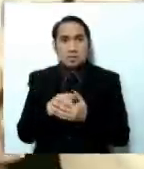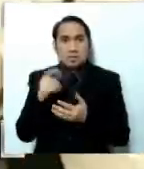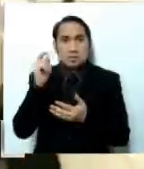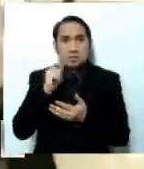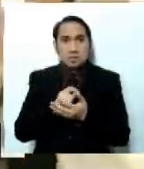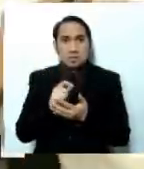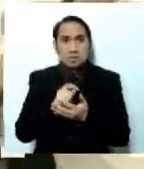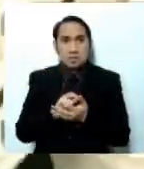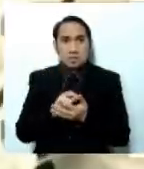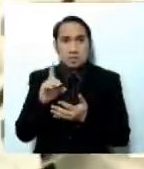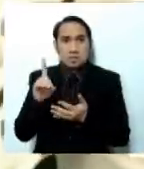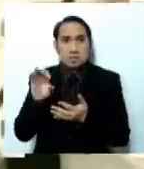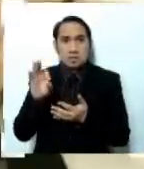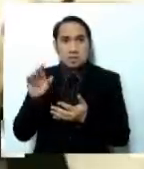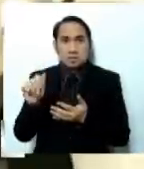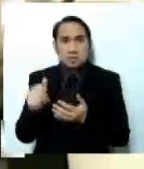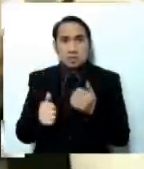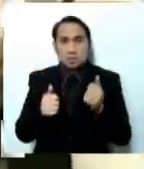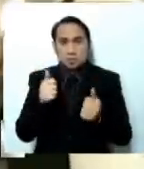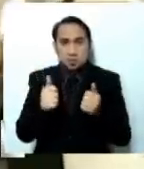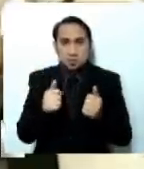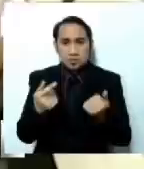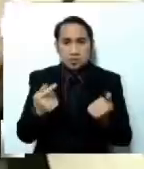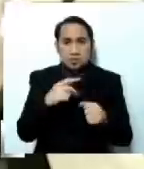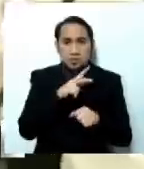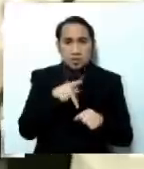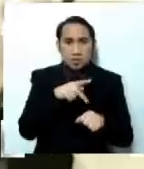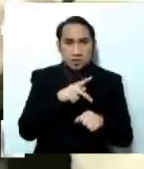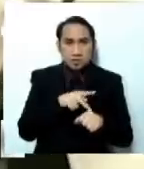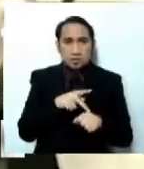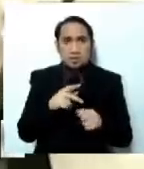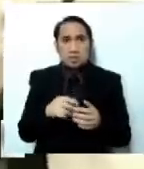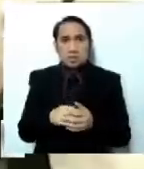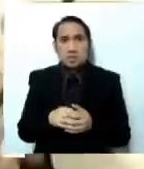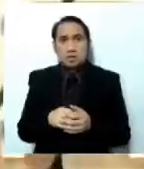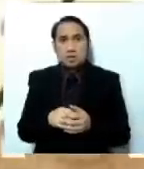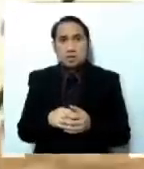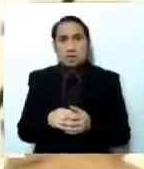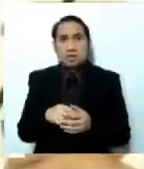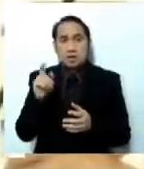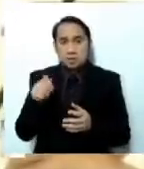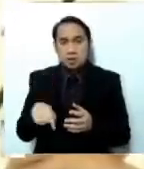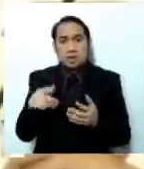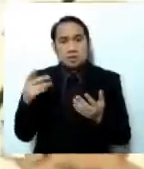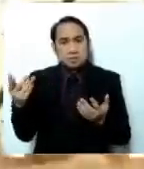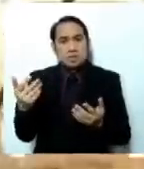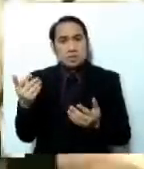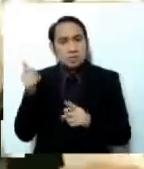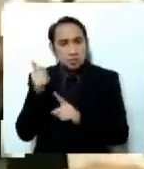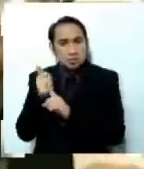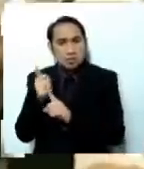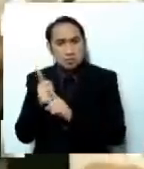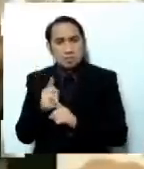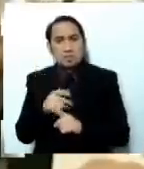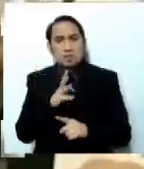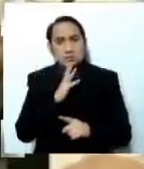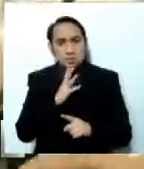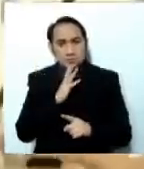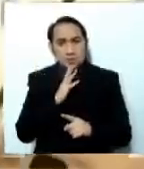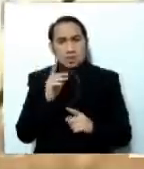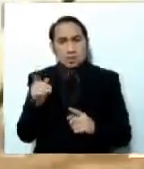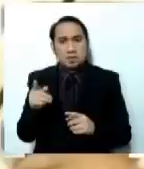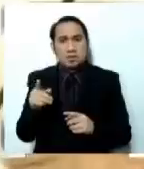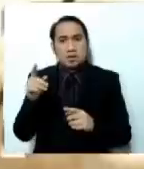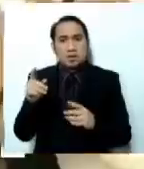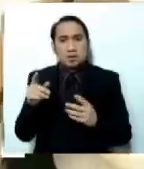Sa usapan kung alin ang sa Pilipinas, ang kanyang boses lamang daw ang dapat marinig. Siya ang nagsasalita sa ngalan ng Pangulo at